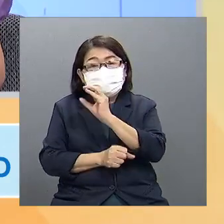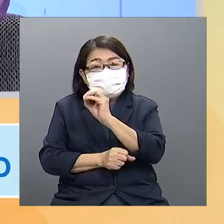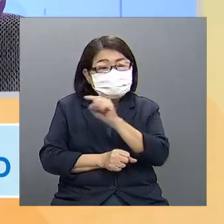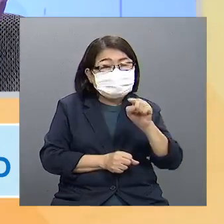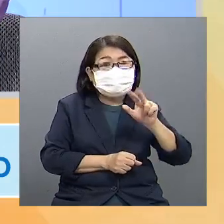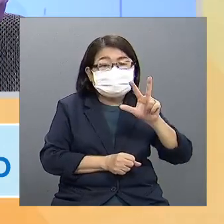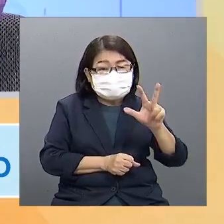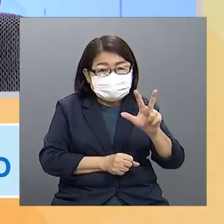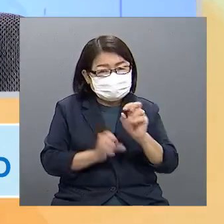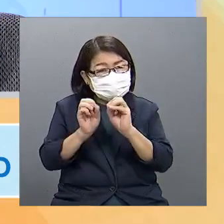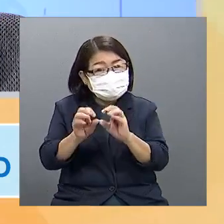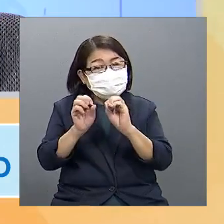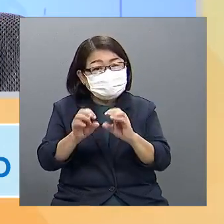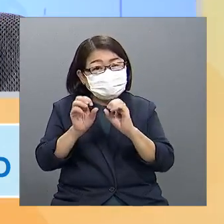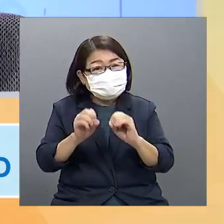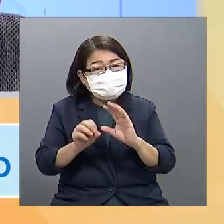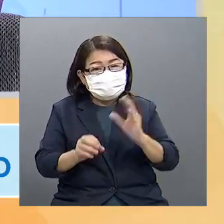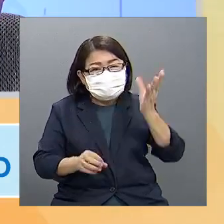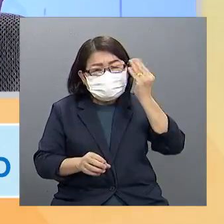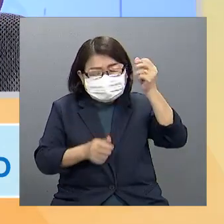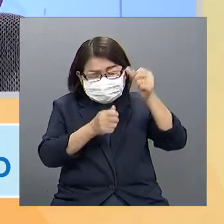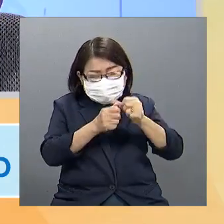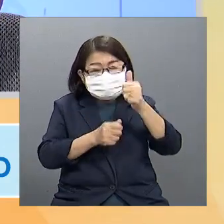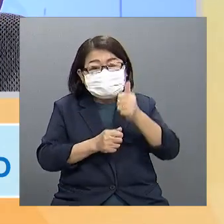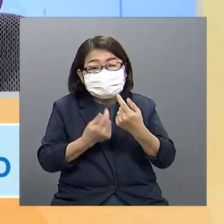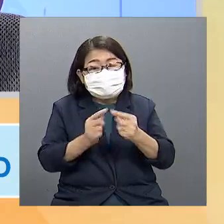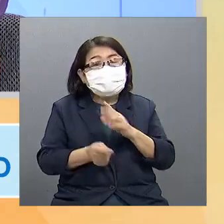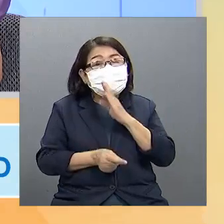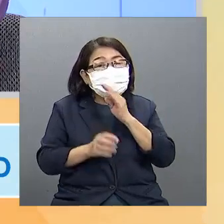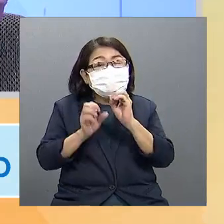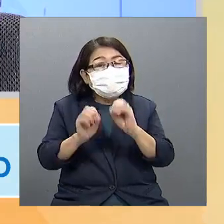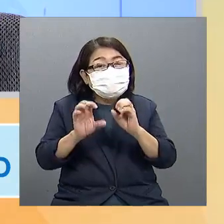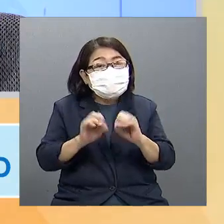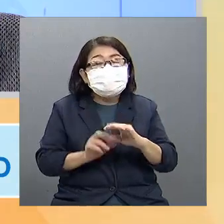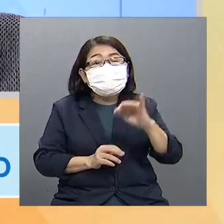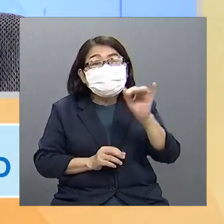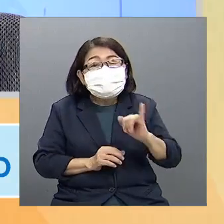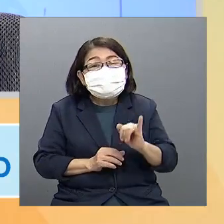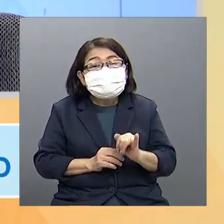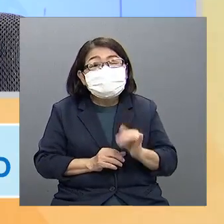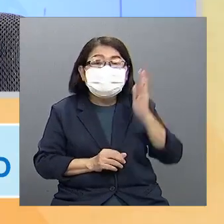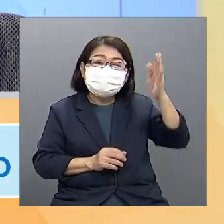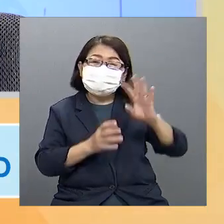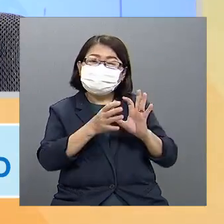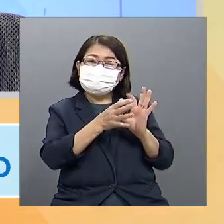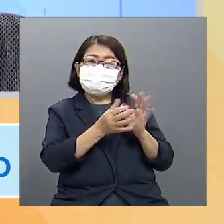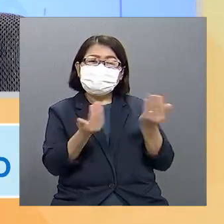ถ้าออกแบบไว้ดีเขาก็จะเอาไปใช้ในอนาคตทีนี้คำว่าออกแบบไว้ดีเนี่ยมันมีองค์ประกอบอะไรบ้างคะคุณหมอคะ